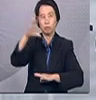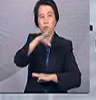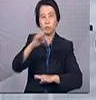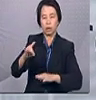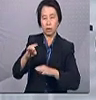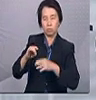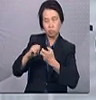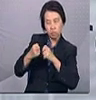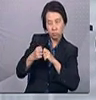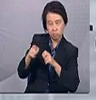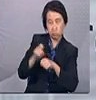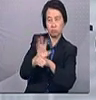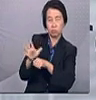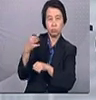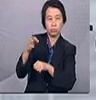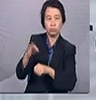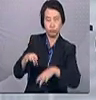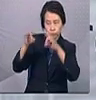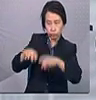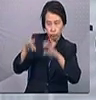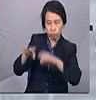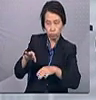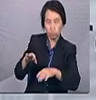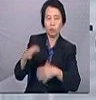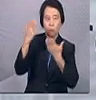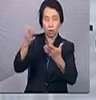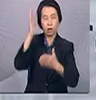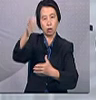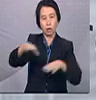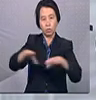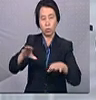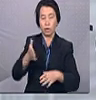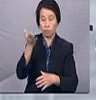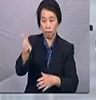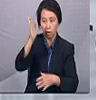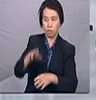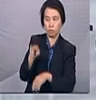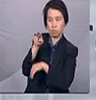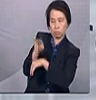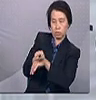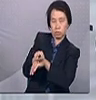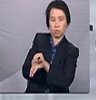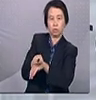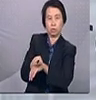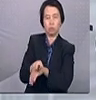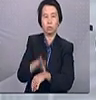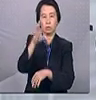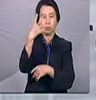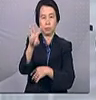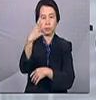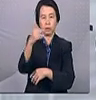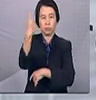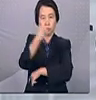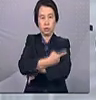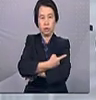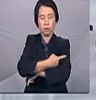COVID-19. Ujian pengesanan COVID-19 akan dijalankan dan mereka akan dipantau selama 14 hari